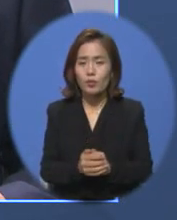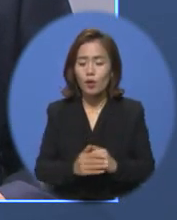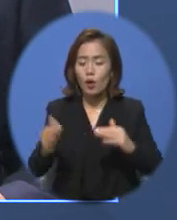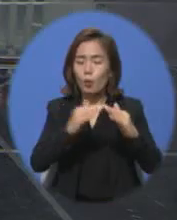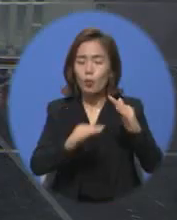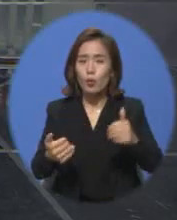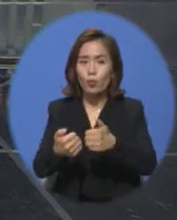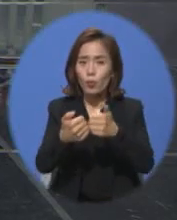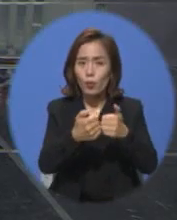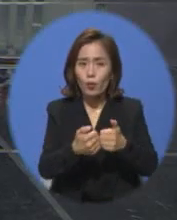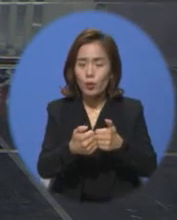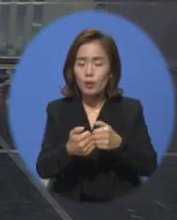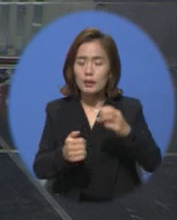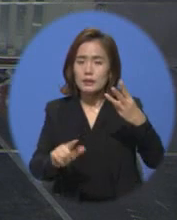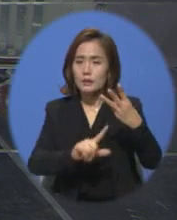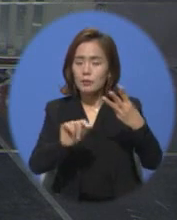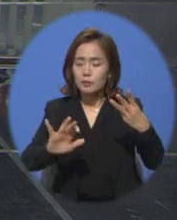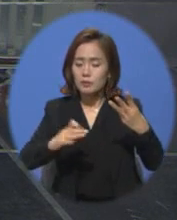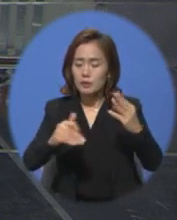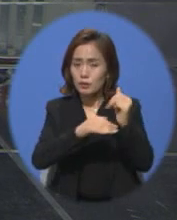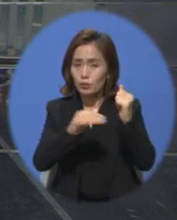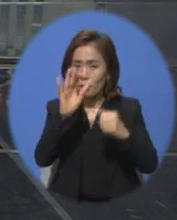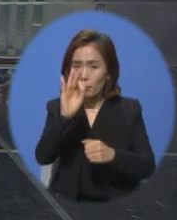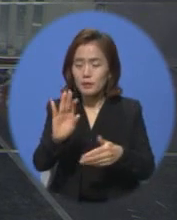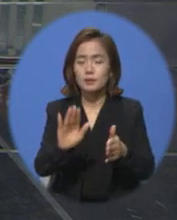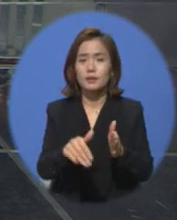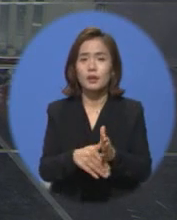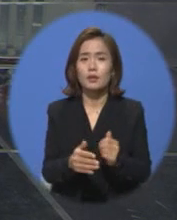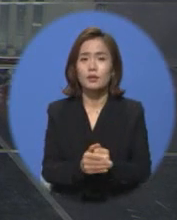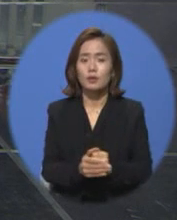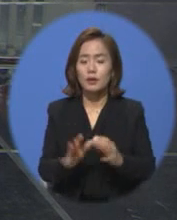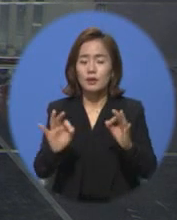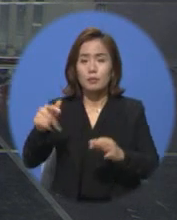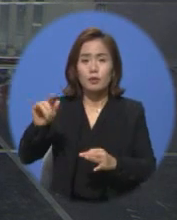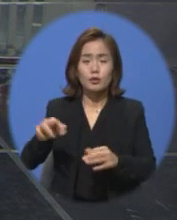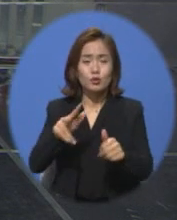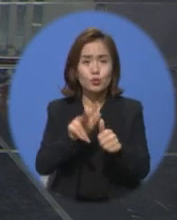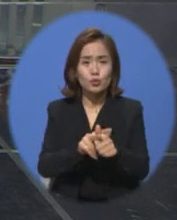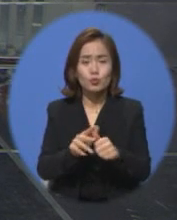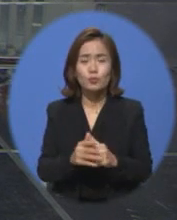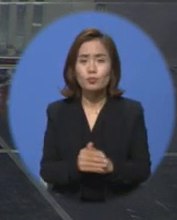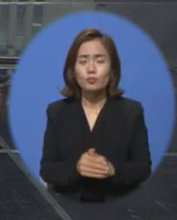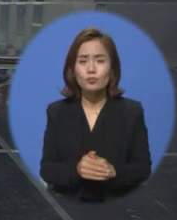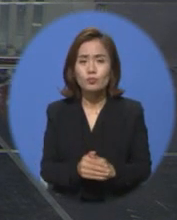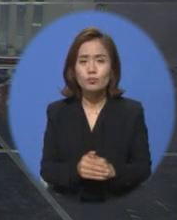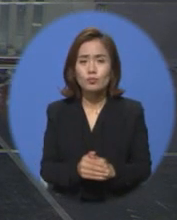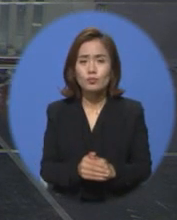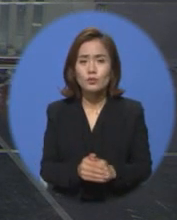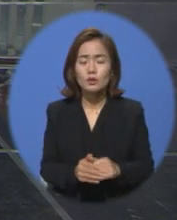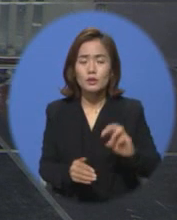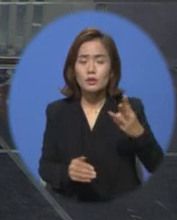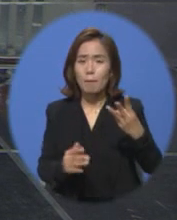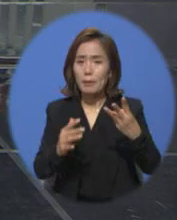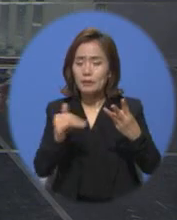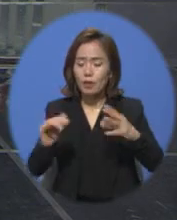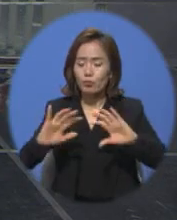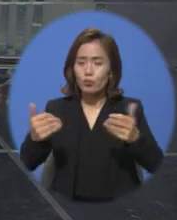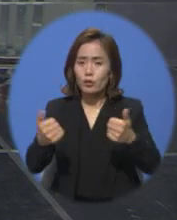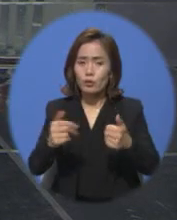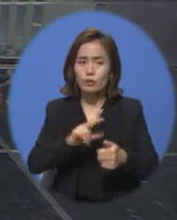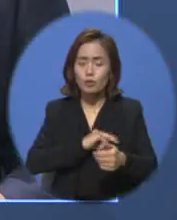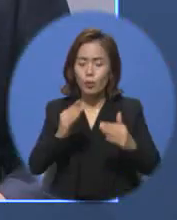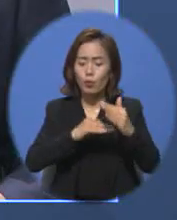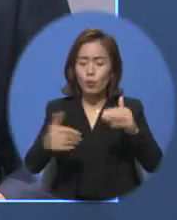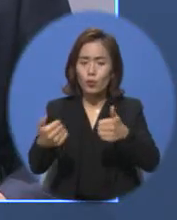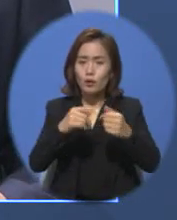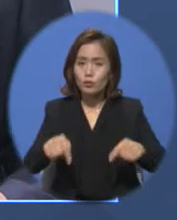국민연대를통해2020년3월17일기준제20대국회본회의출석기록을확인했습니다 . 김경진후보는전체 국회의원